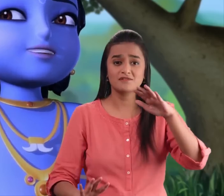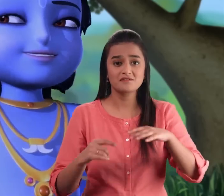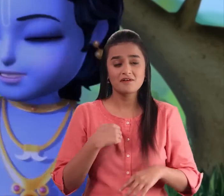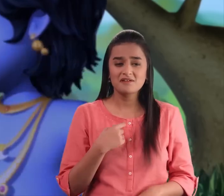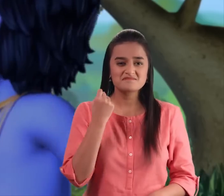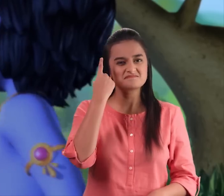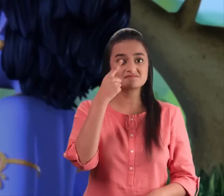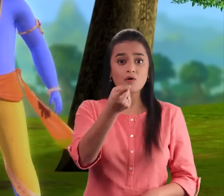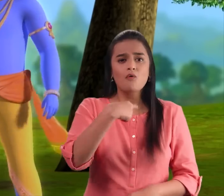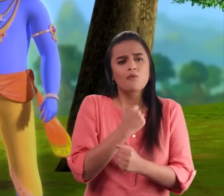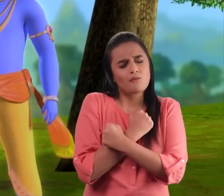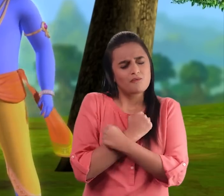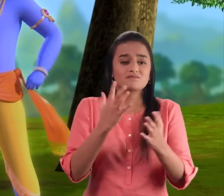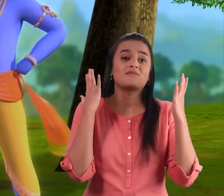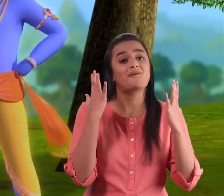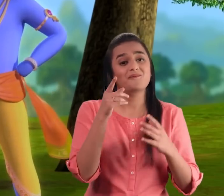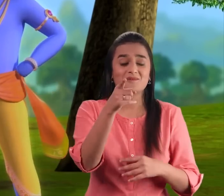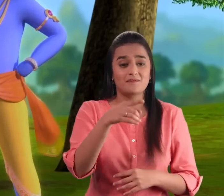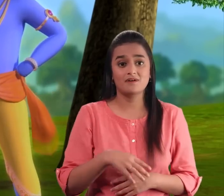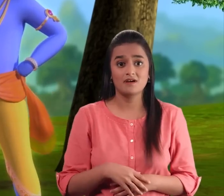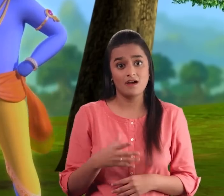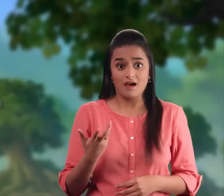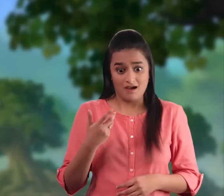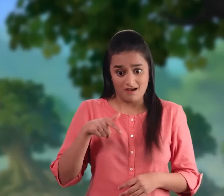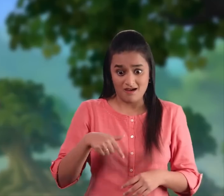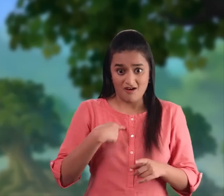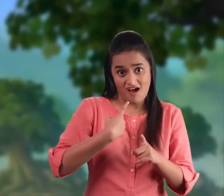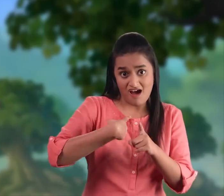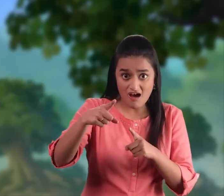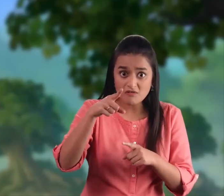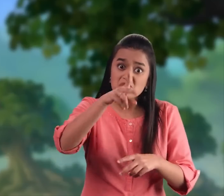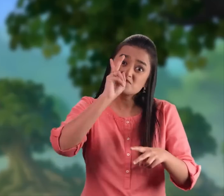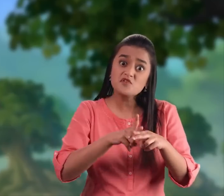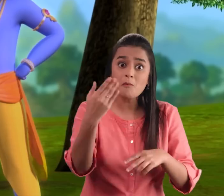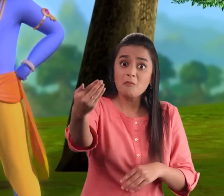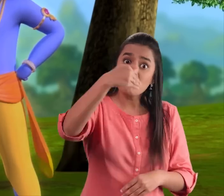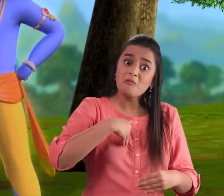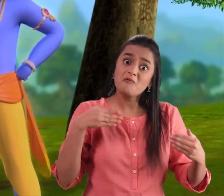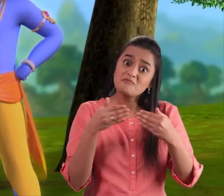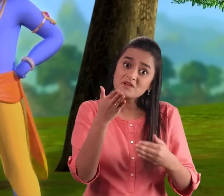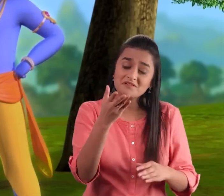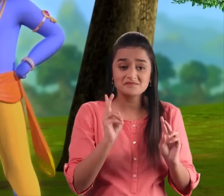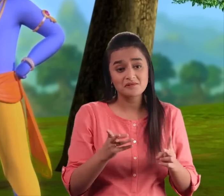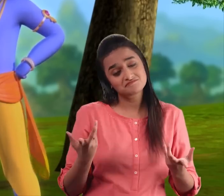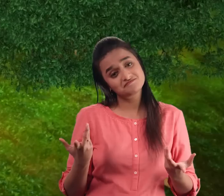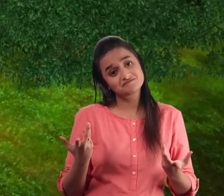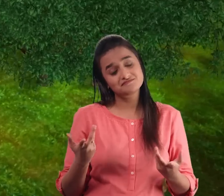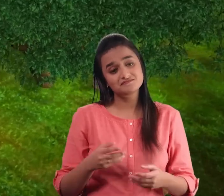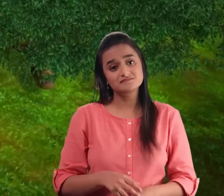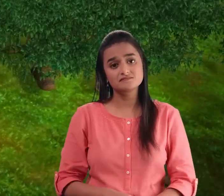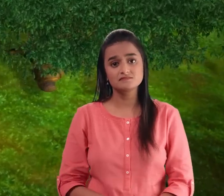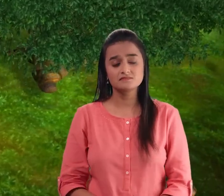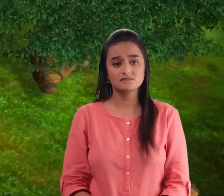देवराज इंद्र, मैंने देखा आप मुझसे कितना स्नेह करते हैं। अन्यथा मेरे प्रतिकार के बाद भी आप मुझसे मिलने यहाँ क्यों आते?